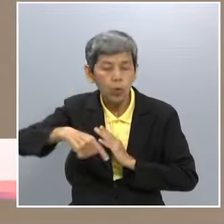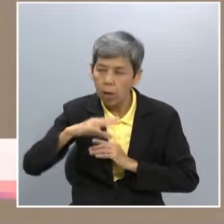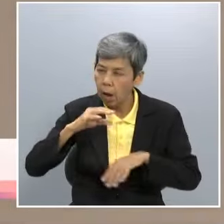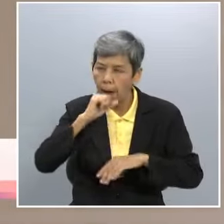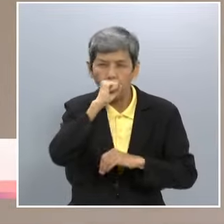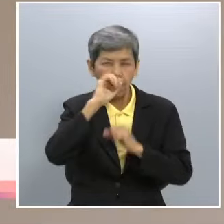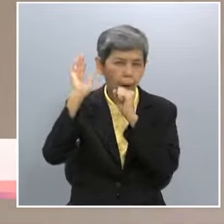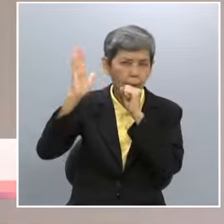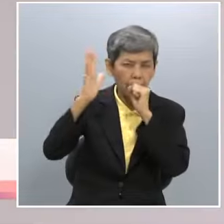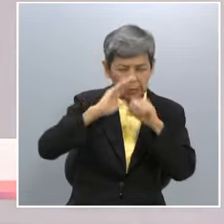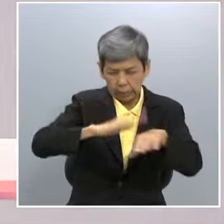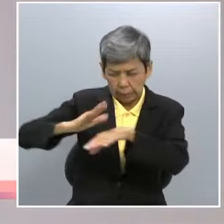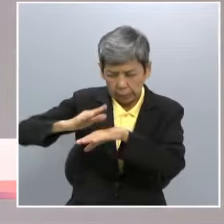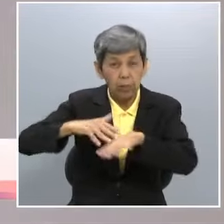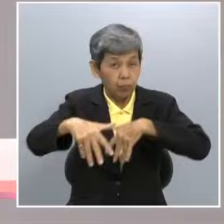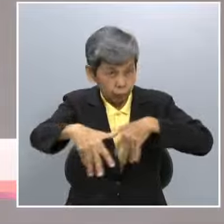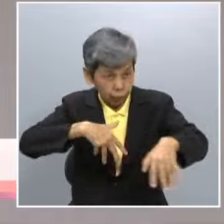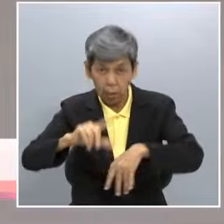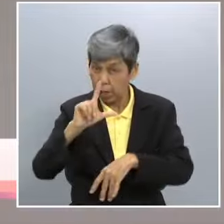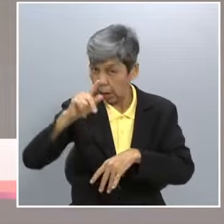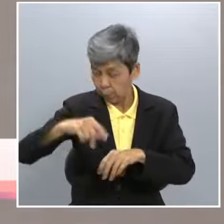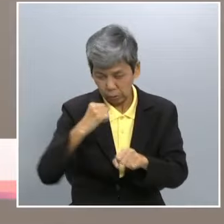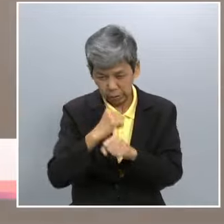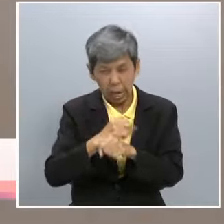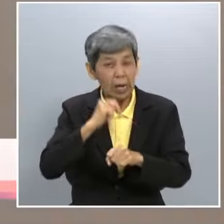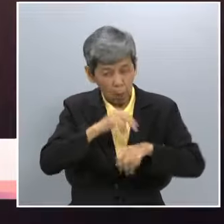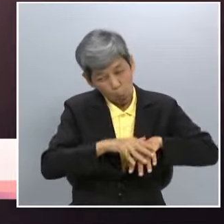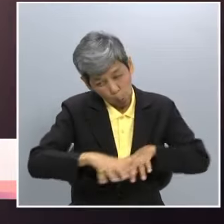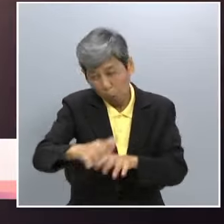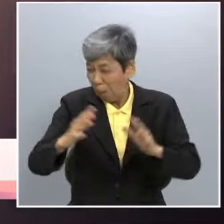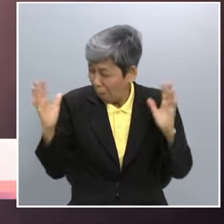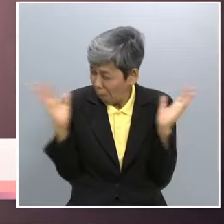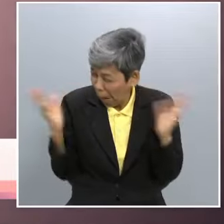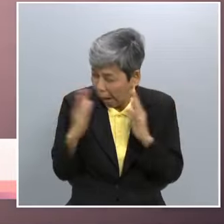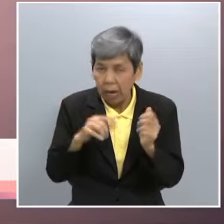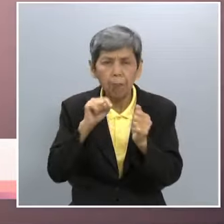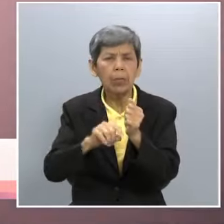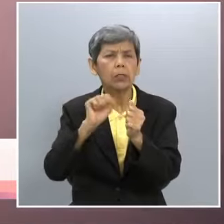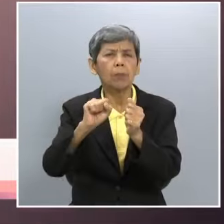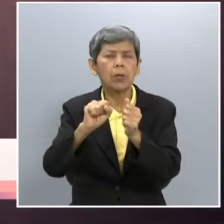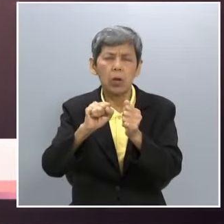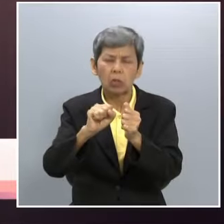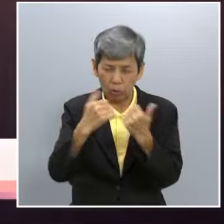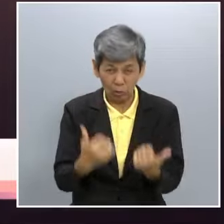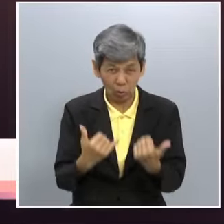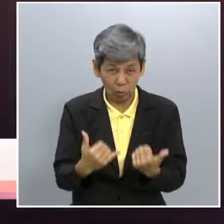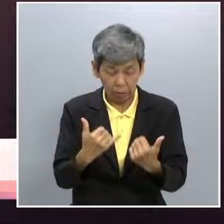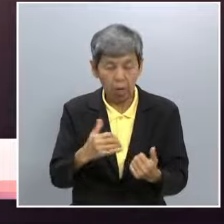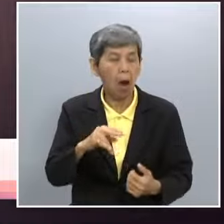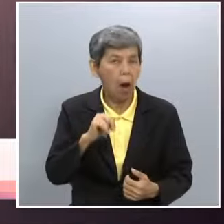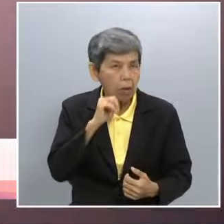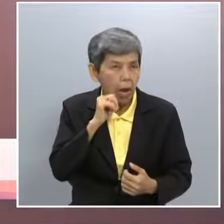วครับบอกขออนุญาตเตือนเลยนะให้ชาวบ้านลำพูนเนี่ยเตรียมรับมวลน้ำมหาศาลนะครับจากอำเภอสารพีซึ่งขณะนี้นี่